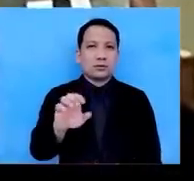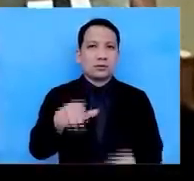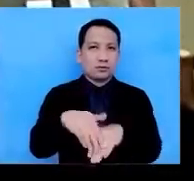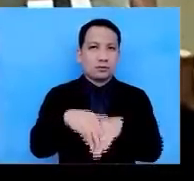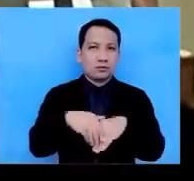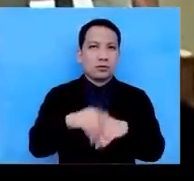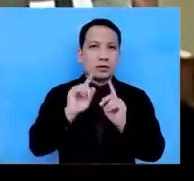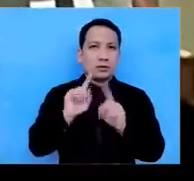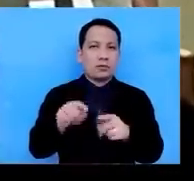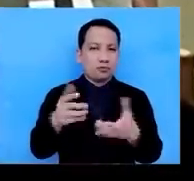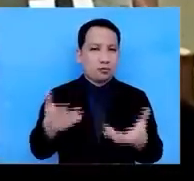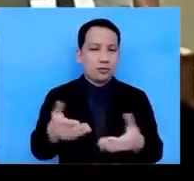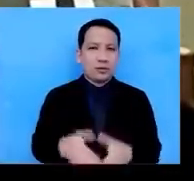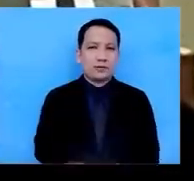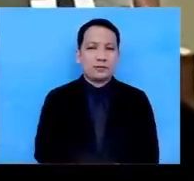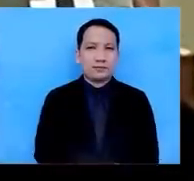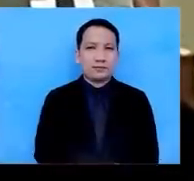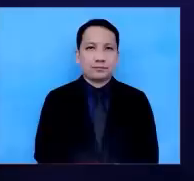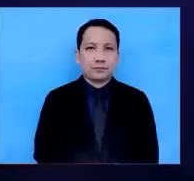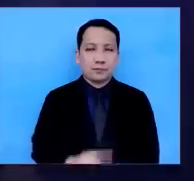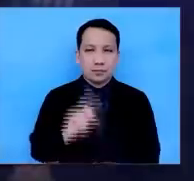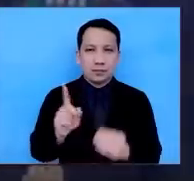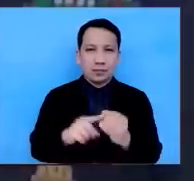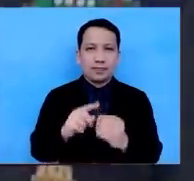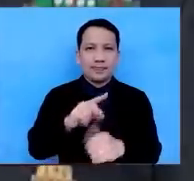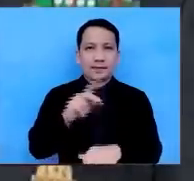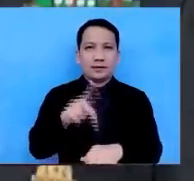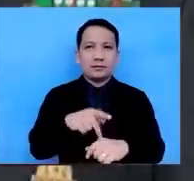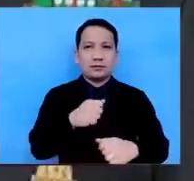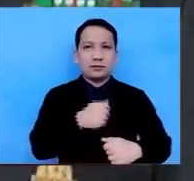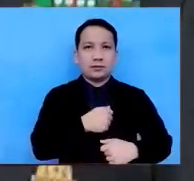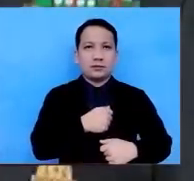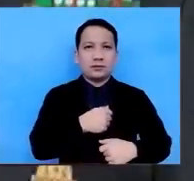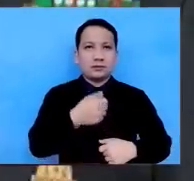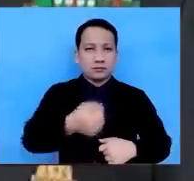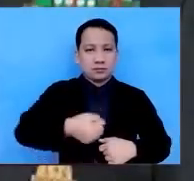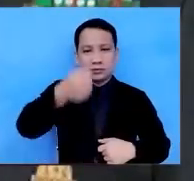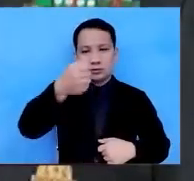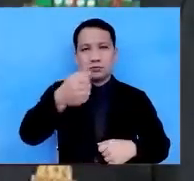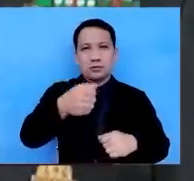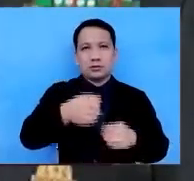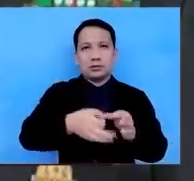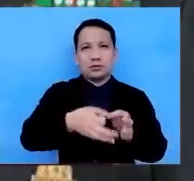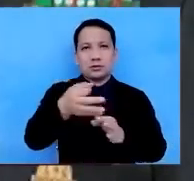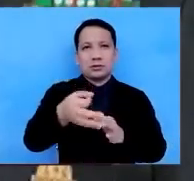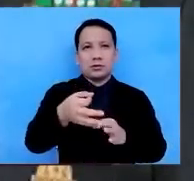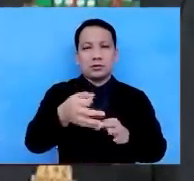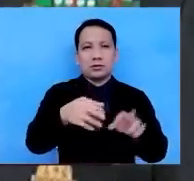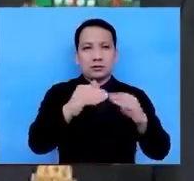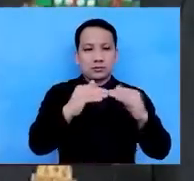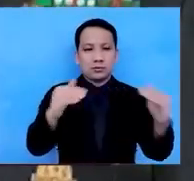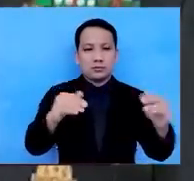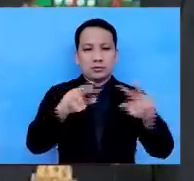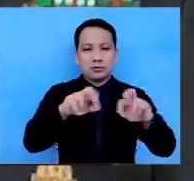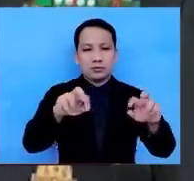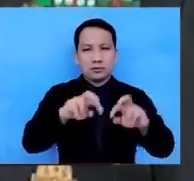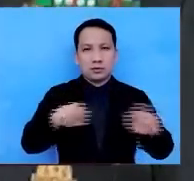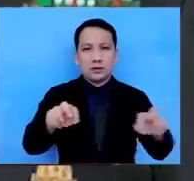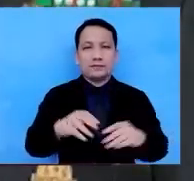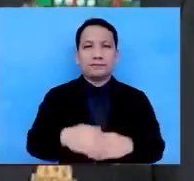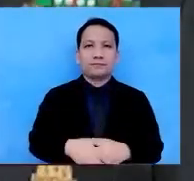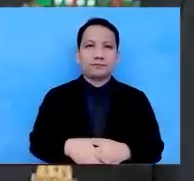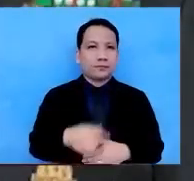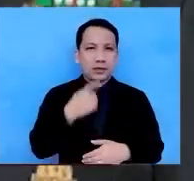sagot hanggang ngayon. Pero ayon sa Philippine Army, relieved na sa pwesto si Durante para bigyang daan ang patas na investigasyon. Hindi rin